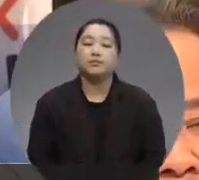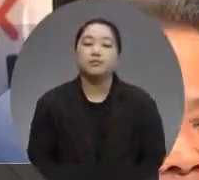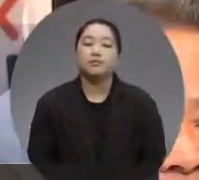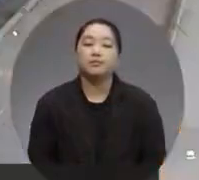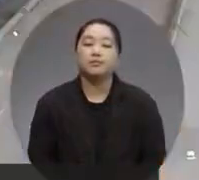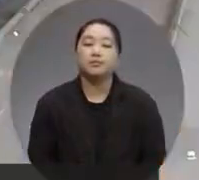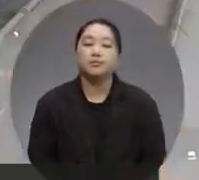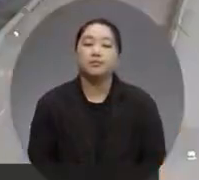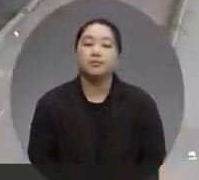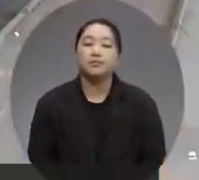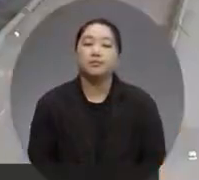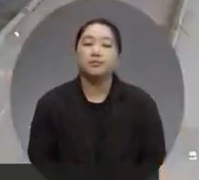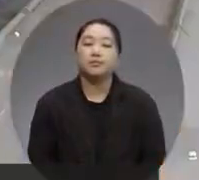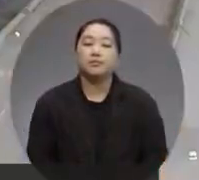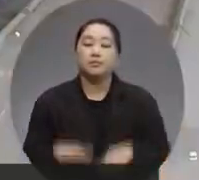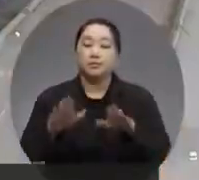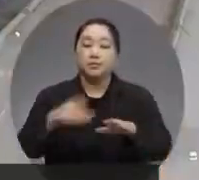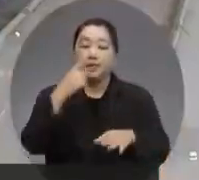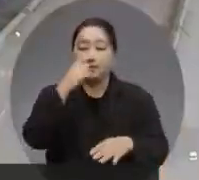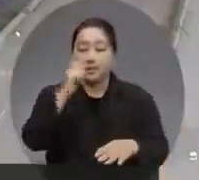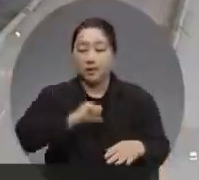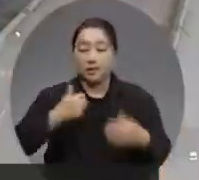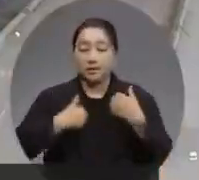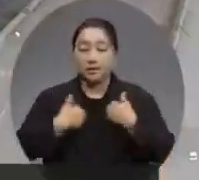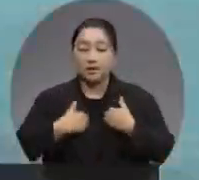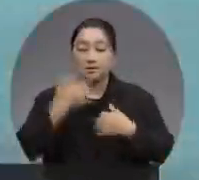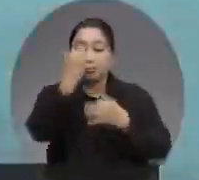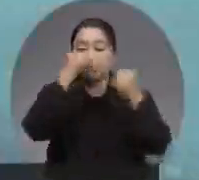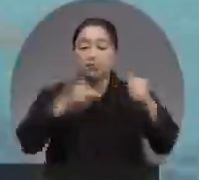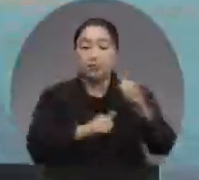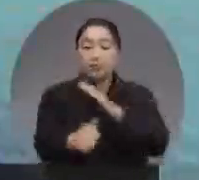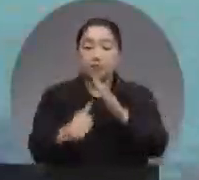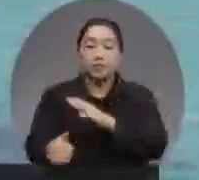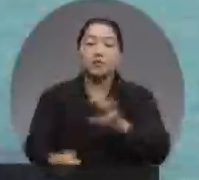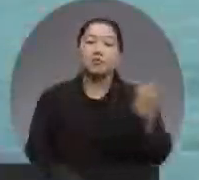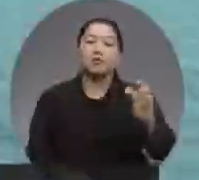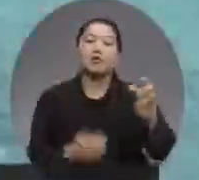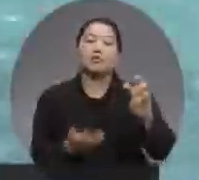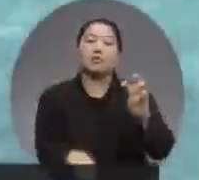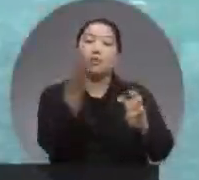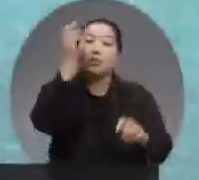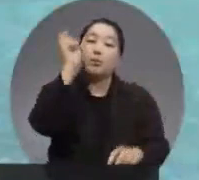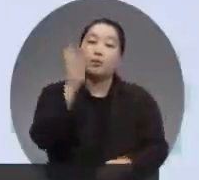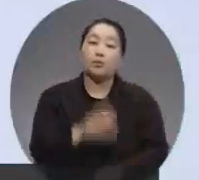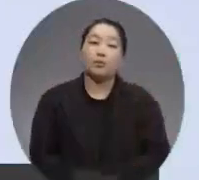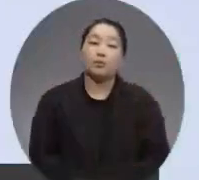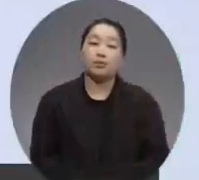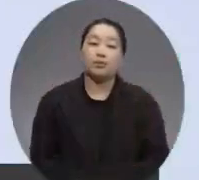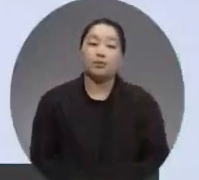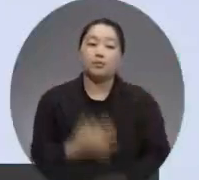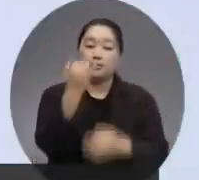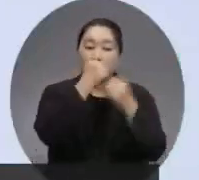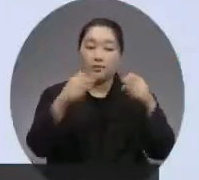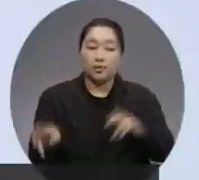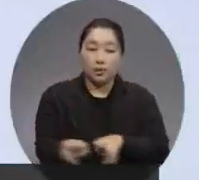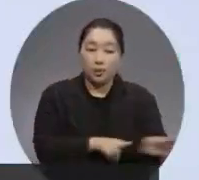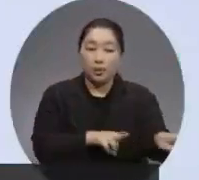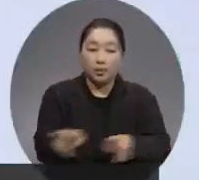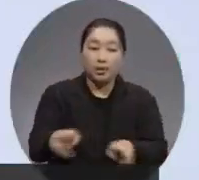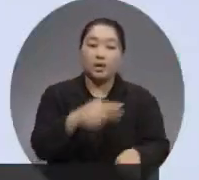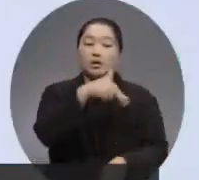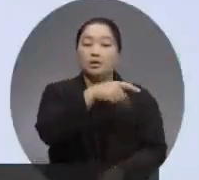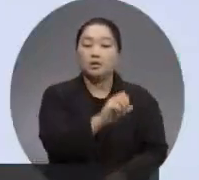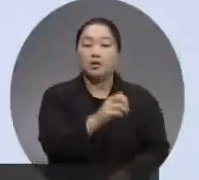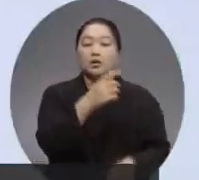같습니다. 이번 아시안게임에 출전하는 충북 선수단은 30명이 넘을 것으로 보입니다. 충북 롤러의 간판인